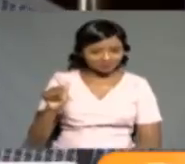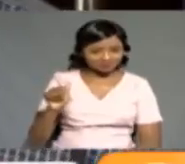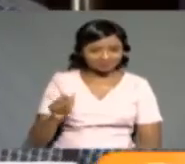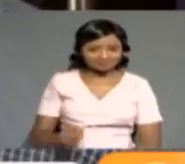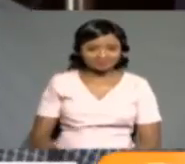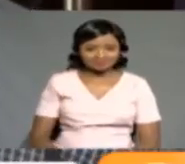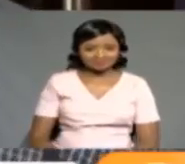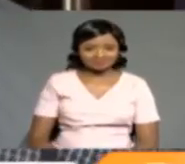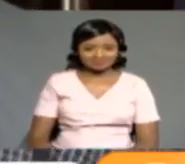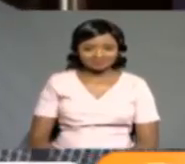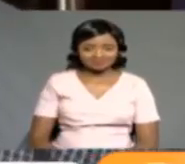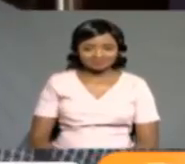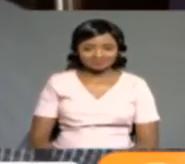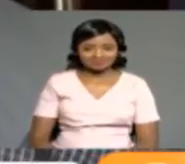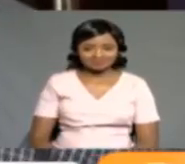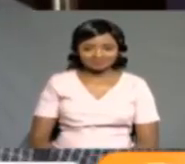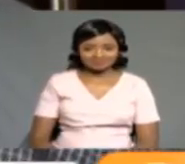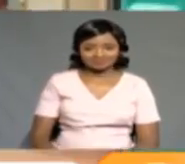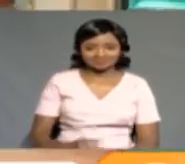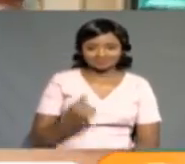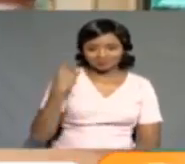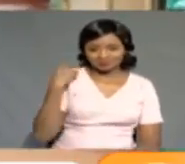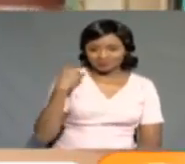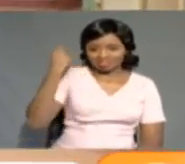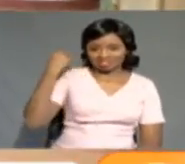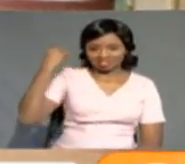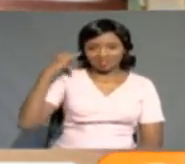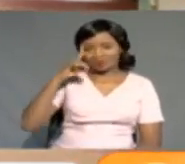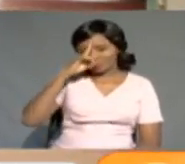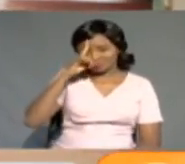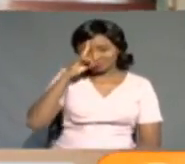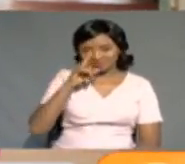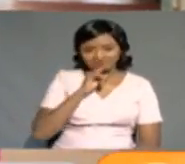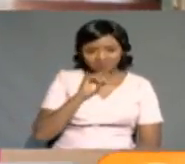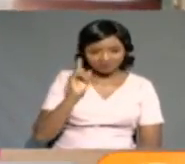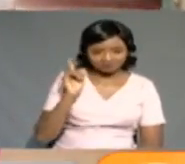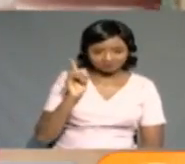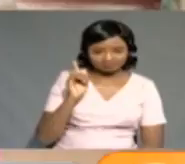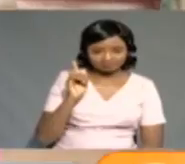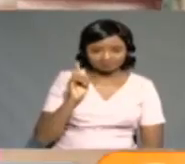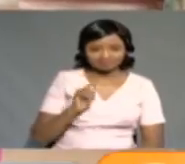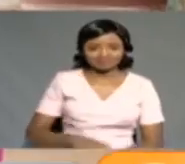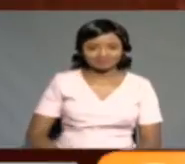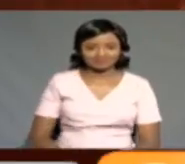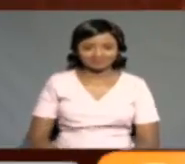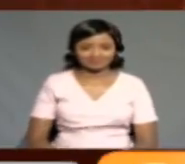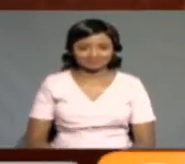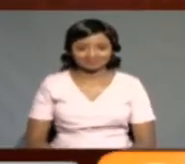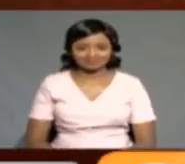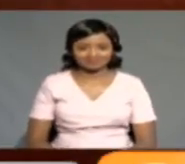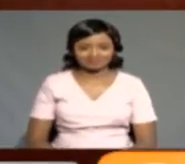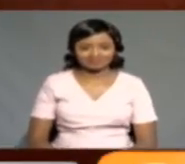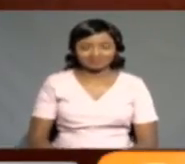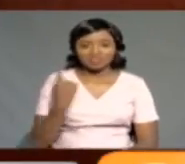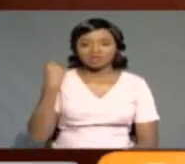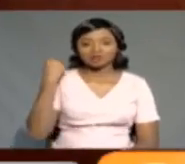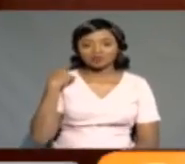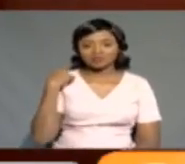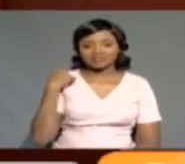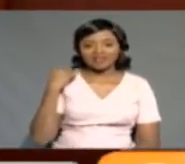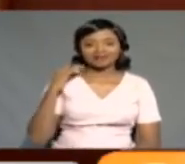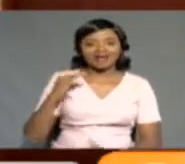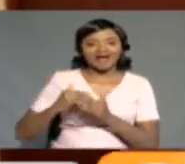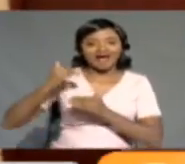Juzi? Juzi kwa mkia jana. Juzi na juzi iliyopita. Juzi na baada ya